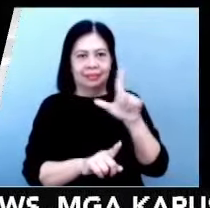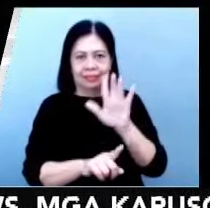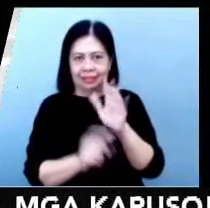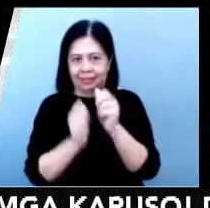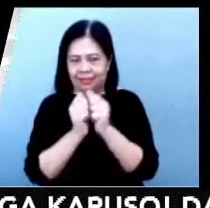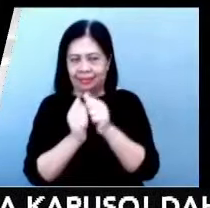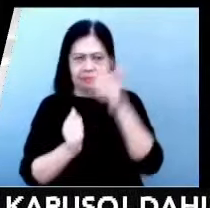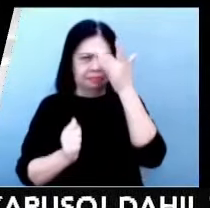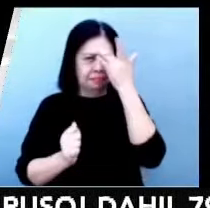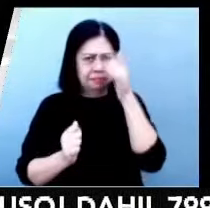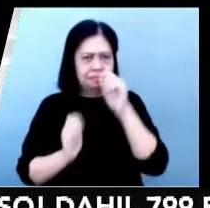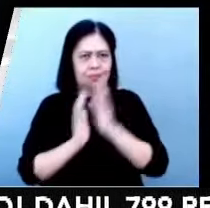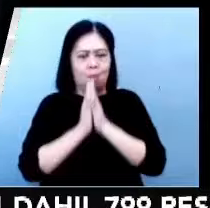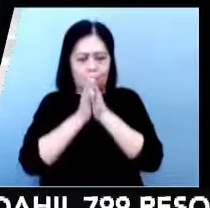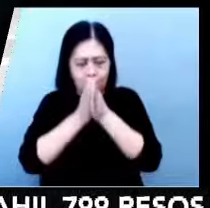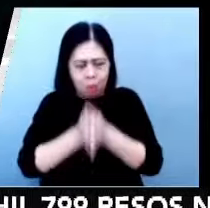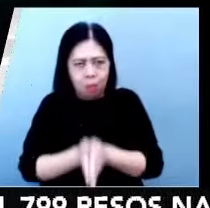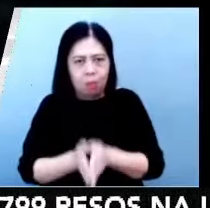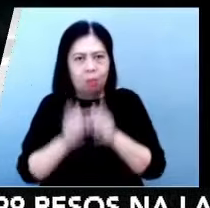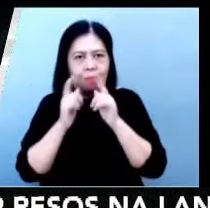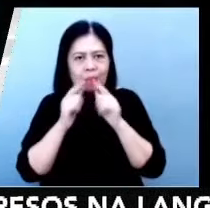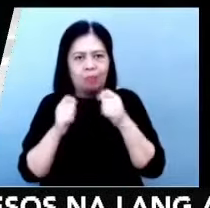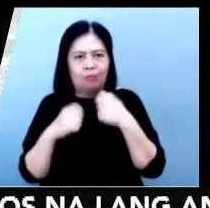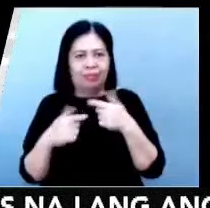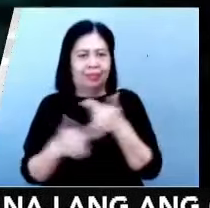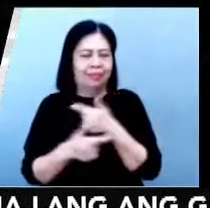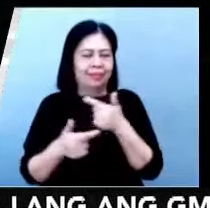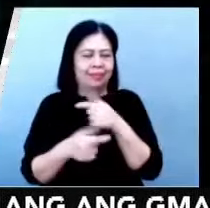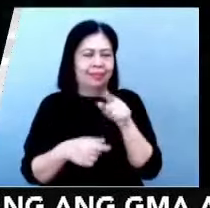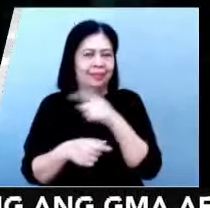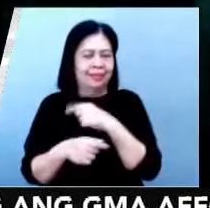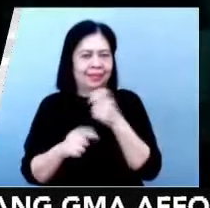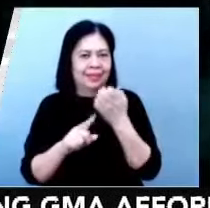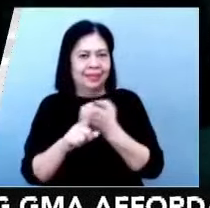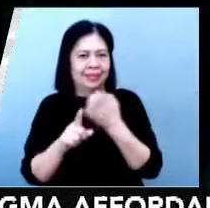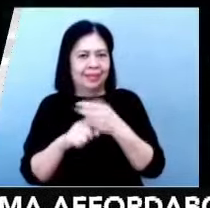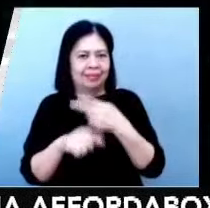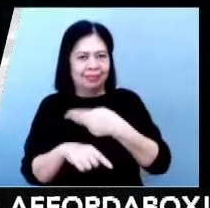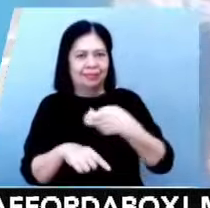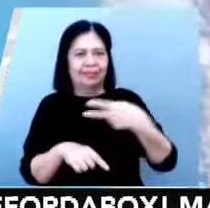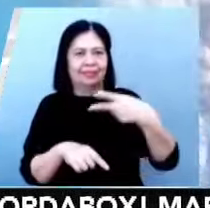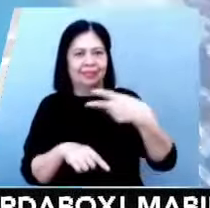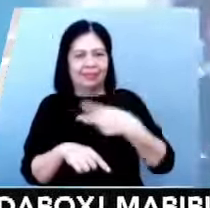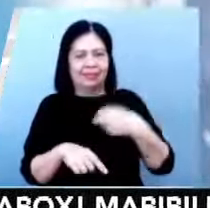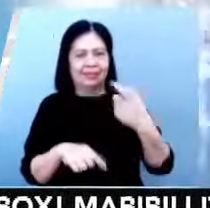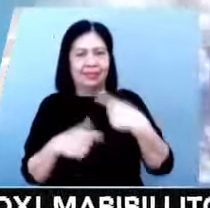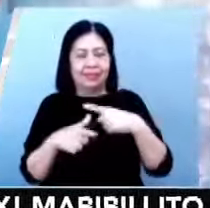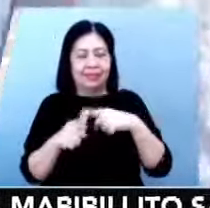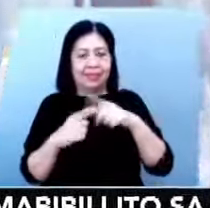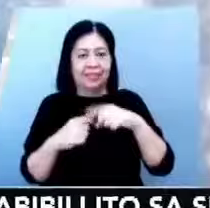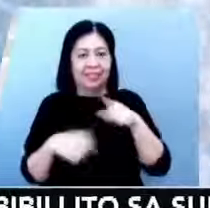nang sumisid, tila nangingiliti pa ang bawat pilantik dahil imbes na paganon.